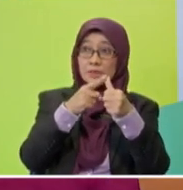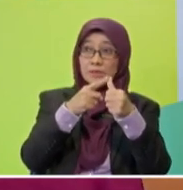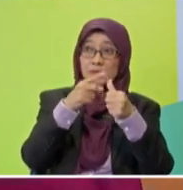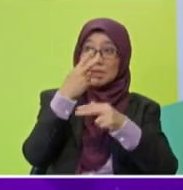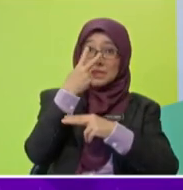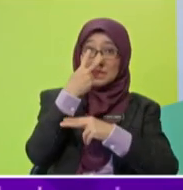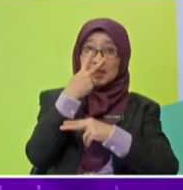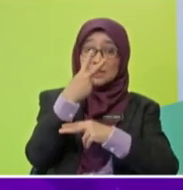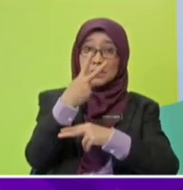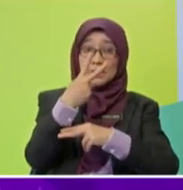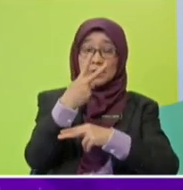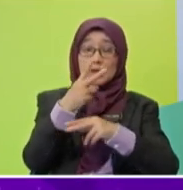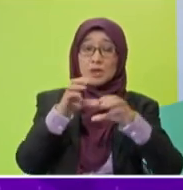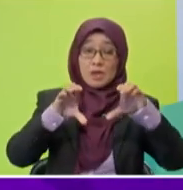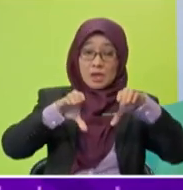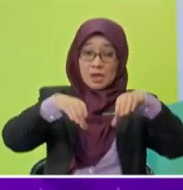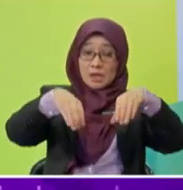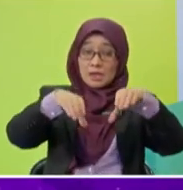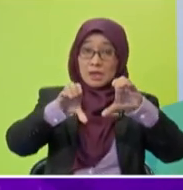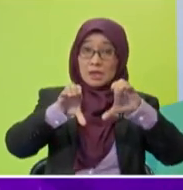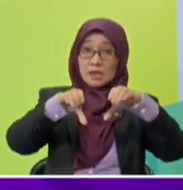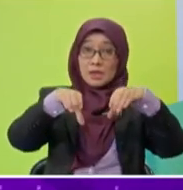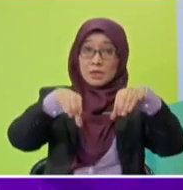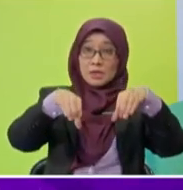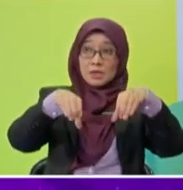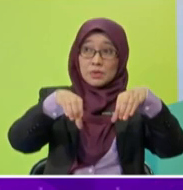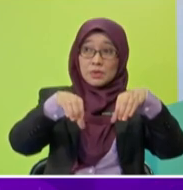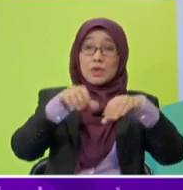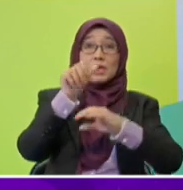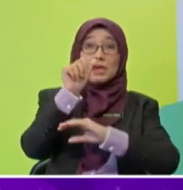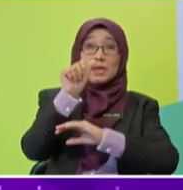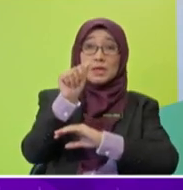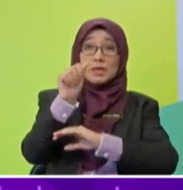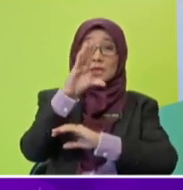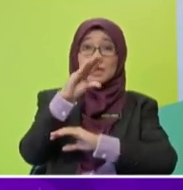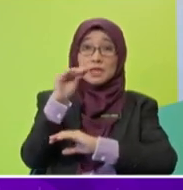lihat ada Sebatang Kayu ada batang kayu